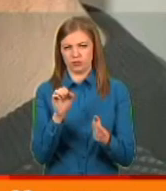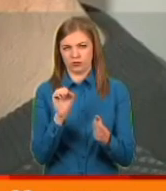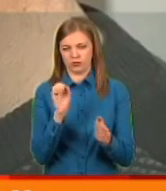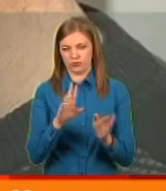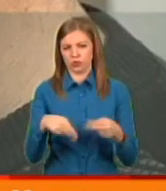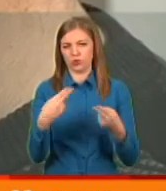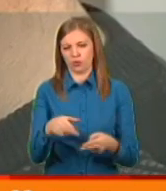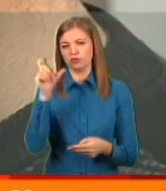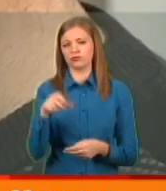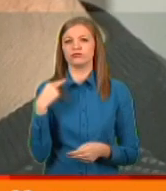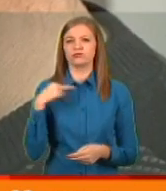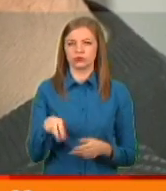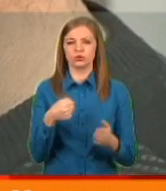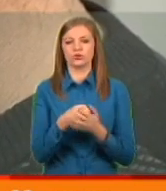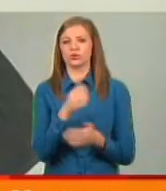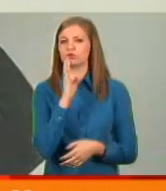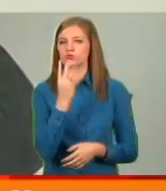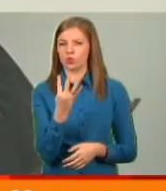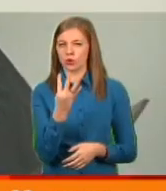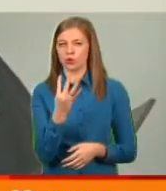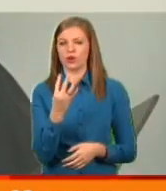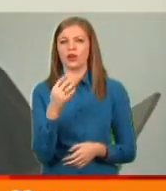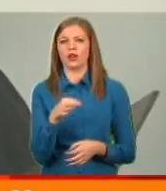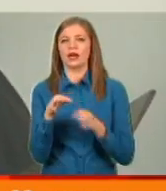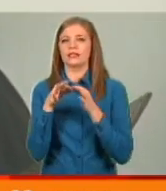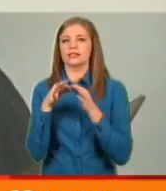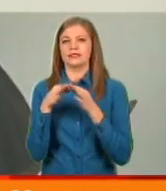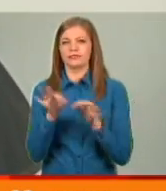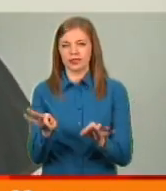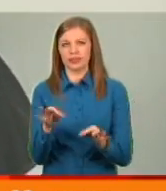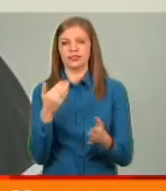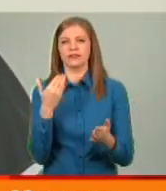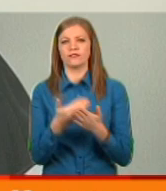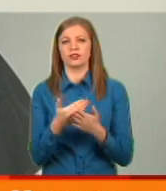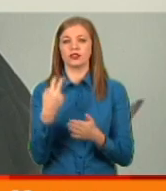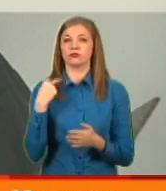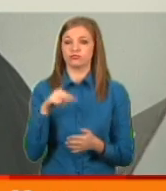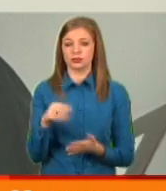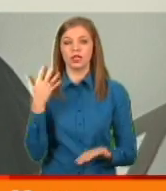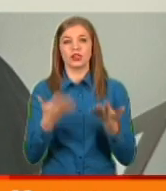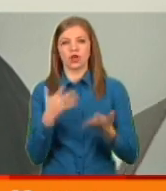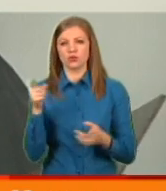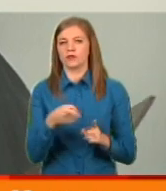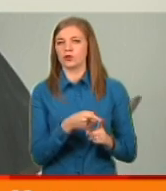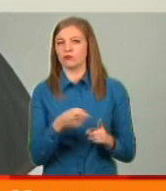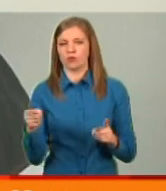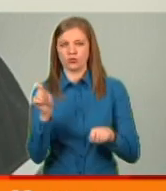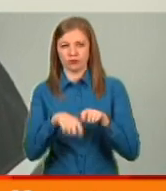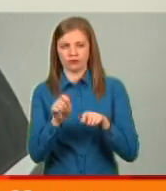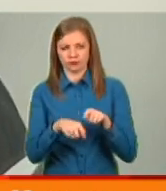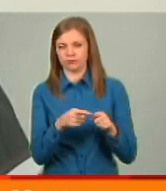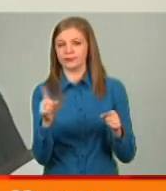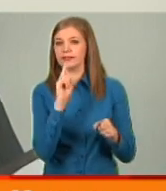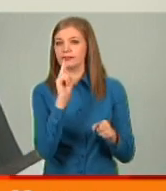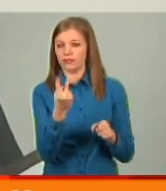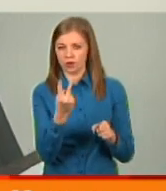йому покарання у виді позбавлення волі строком на 4 роки. Звільнити Крисіна Юрія Валерійовича від відбування покарання, якщо він протягом іспитового строку, тривалістю